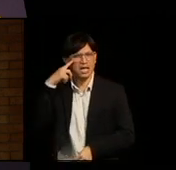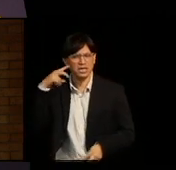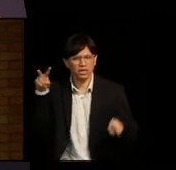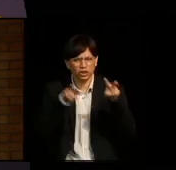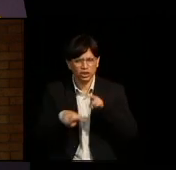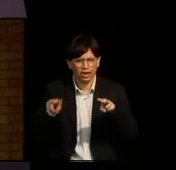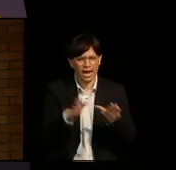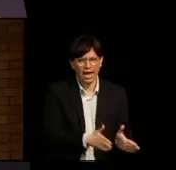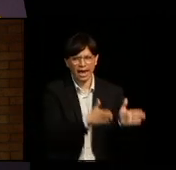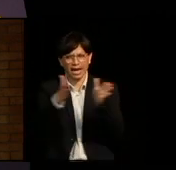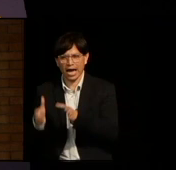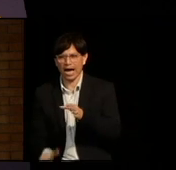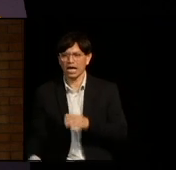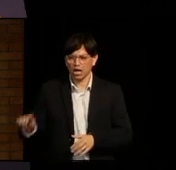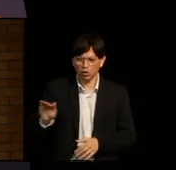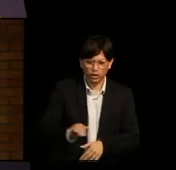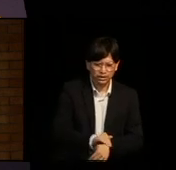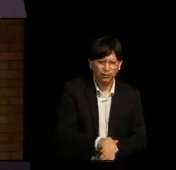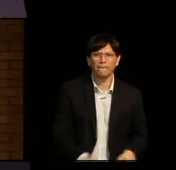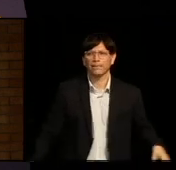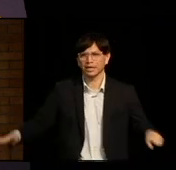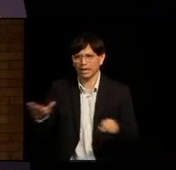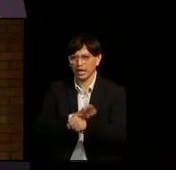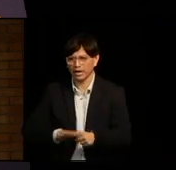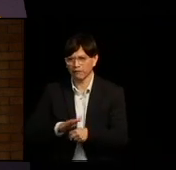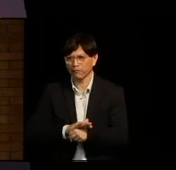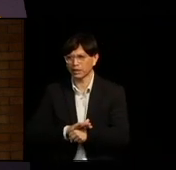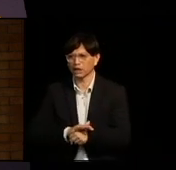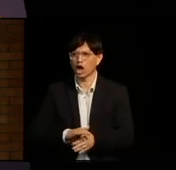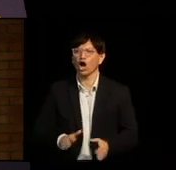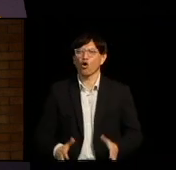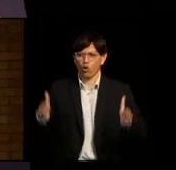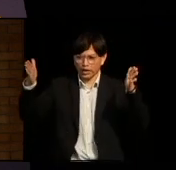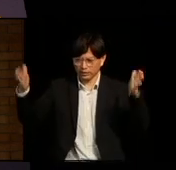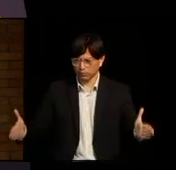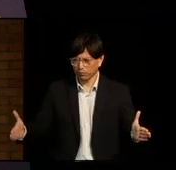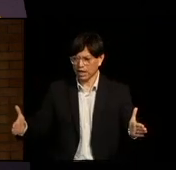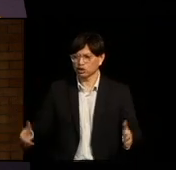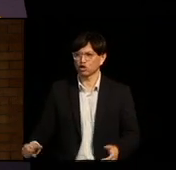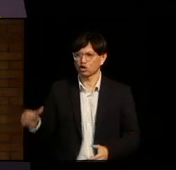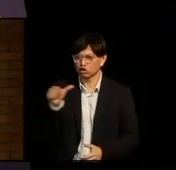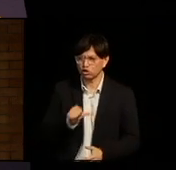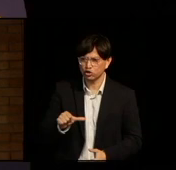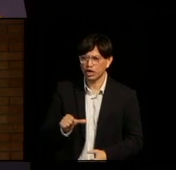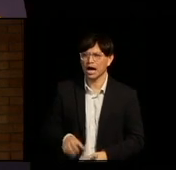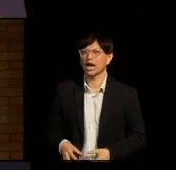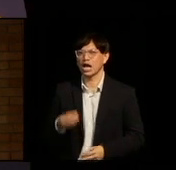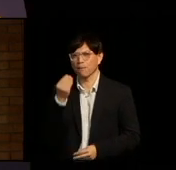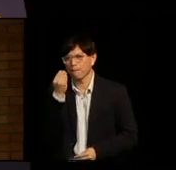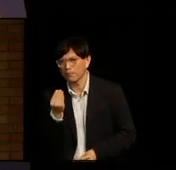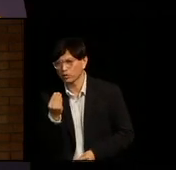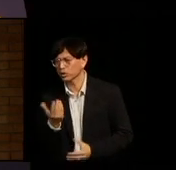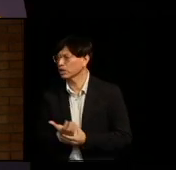queste persone a questi bambini e alle famiglie uno spazio sociale dove potessero compiere il loro percorso di